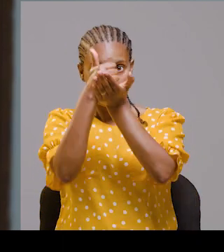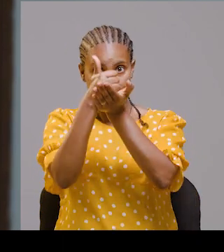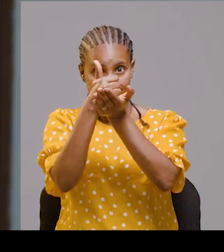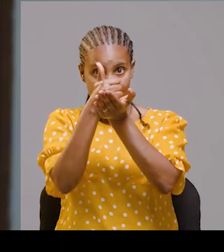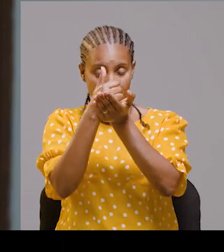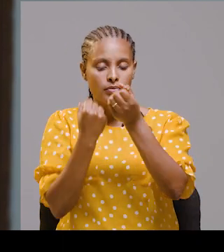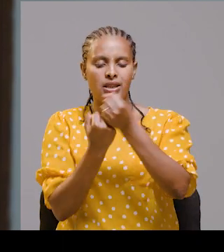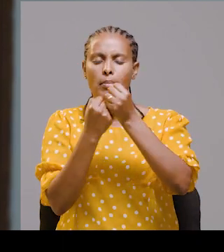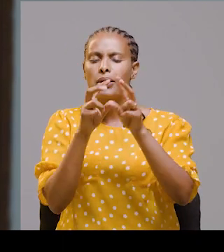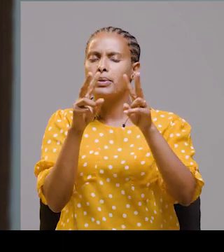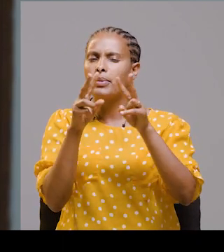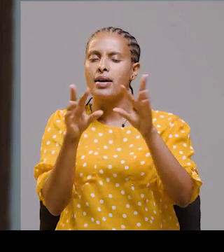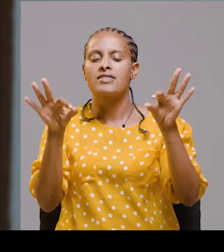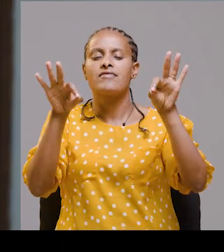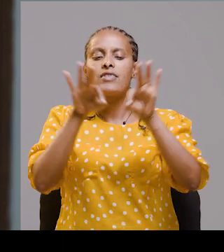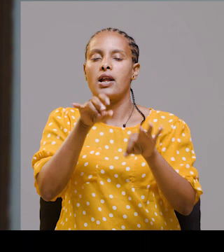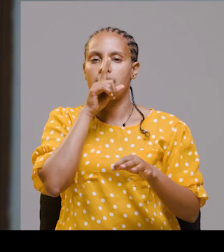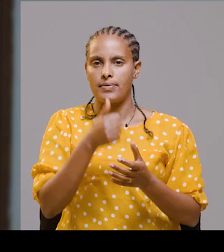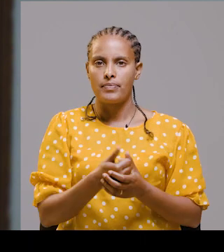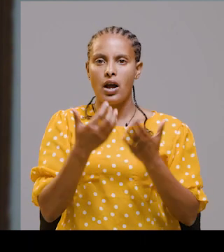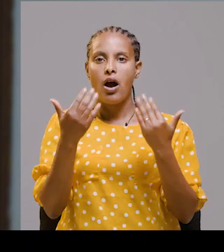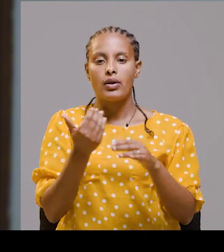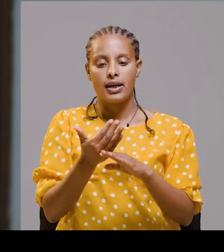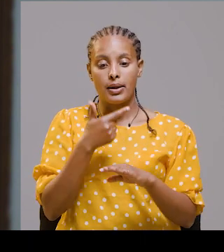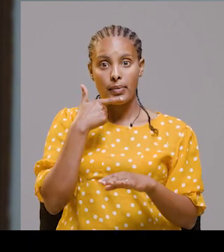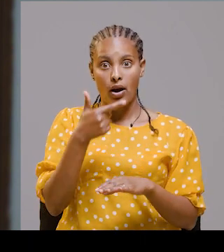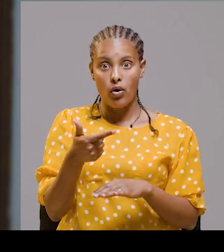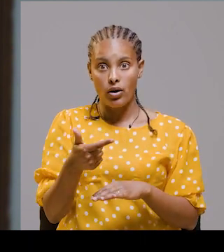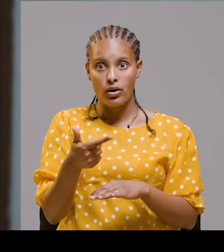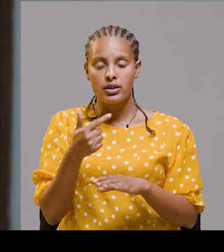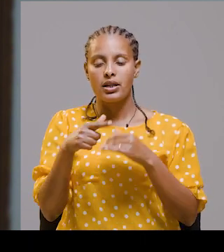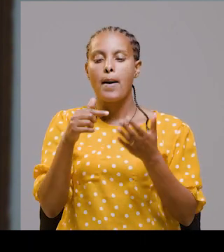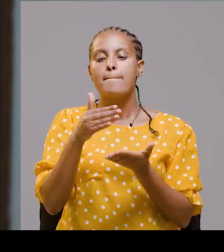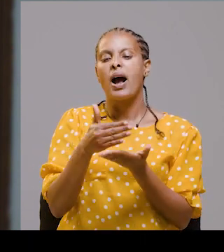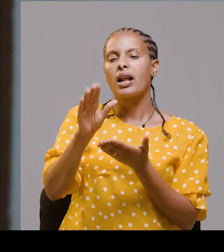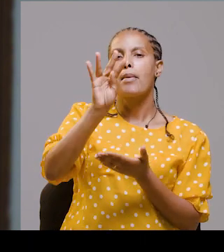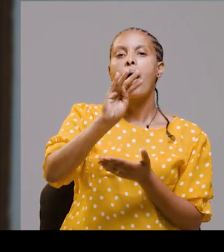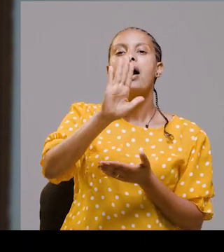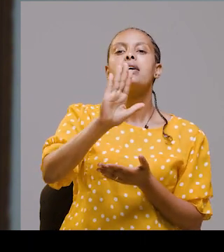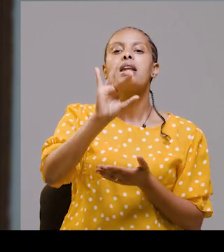የሚገኙት ሰፖርት በጣም ወሳኝ ነው አሁን እንግዲህ ቀደም ብለን ስለ ማግለል ስናወራ